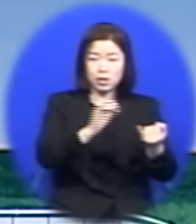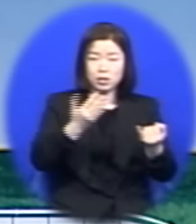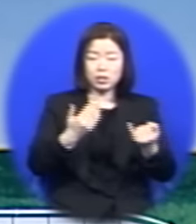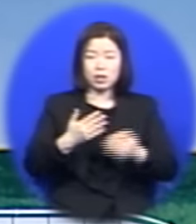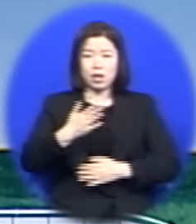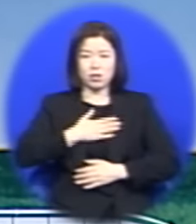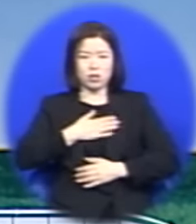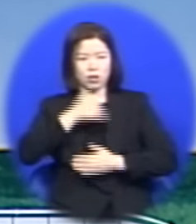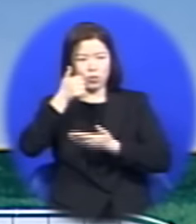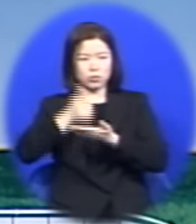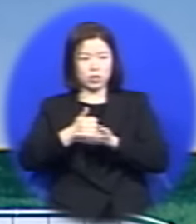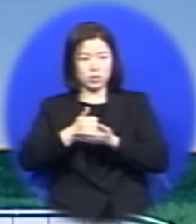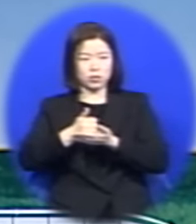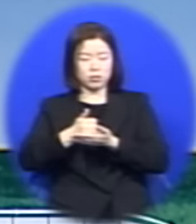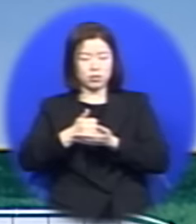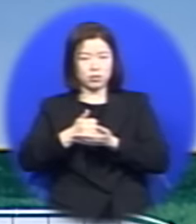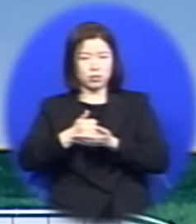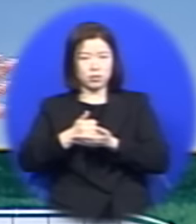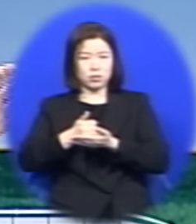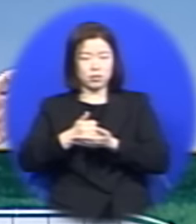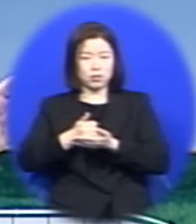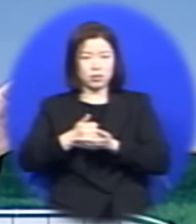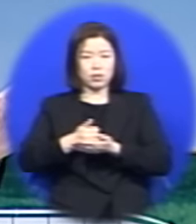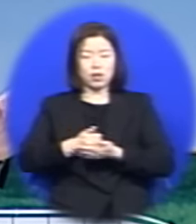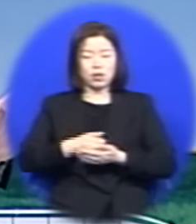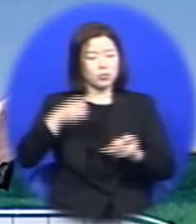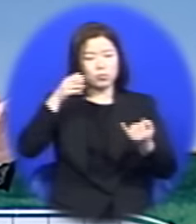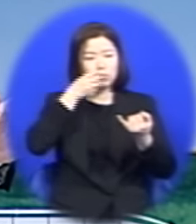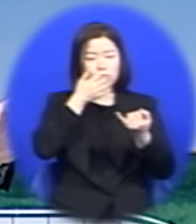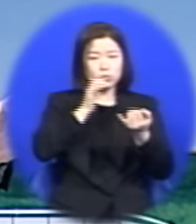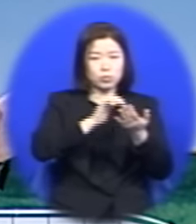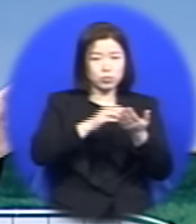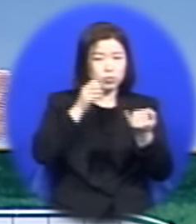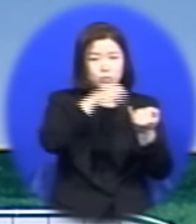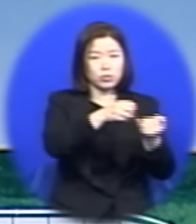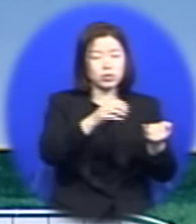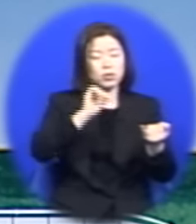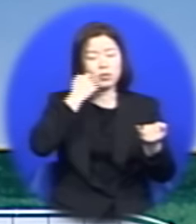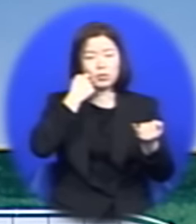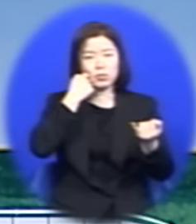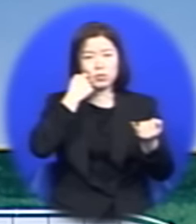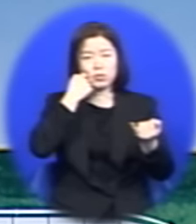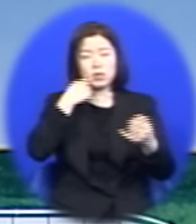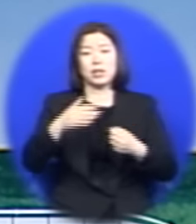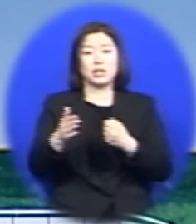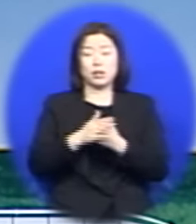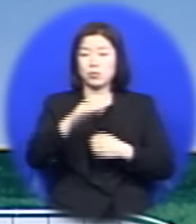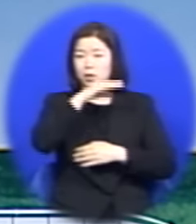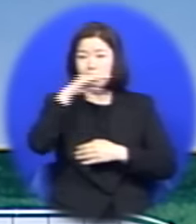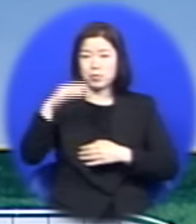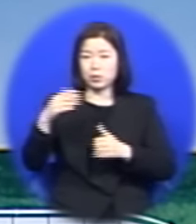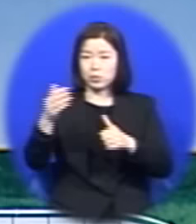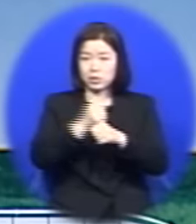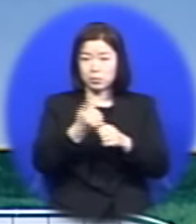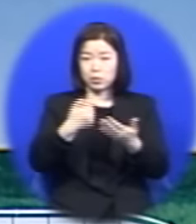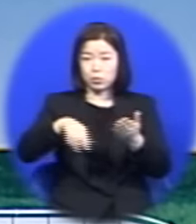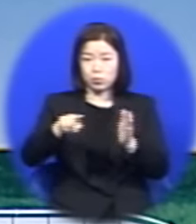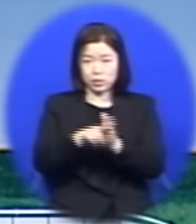내가 죄인이에요. 돌로 칠 수 없는 거죠. 그러니 바로 잡아주려면 어떻게 해야